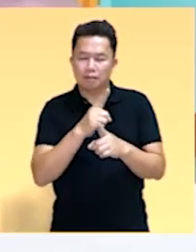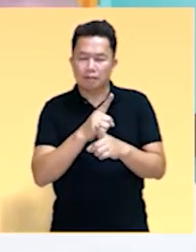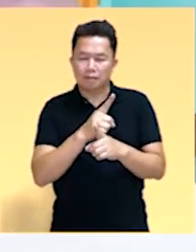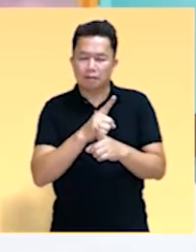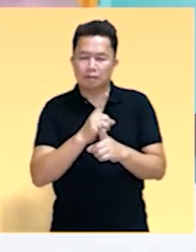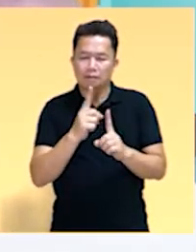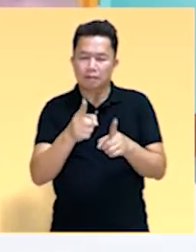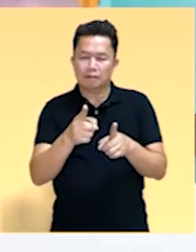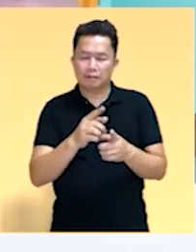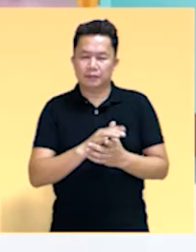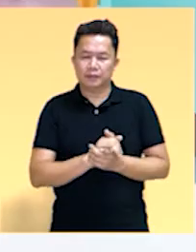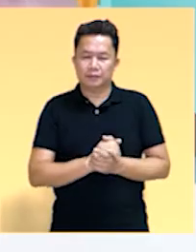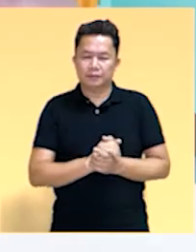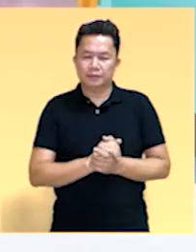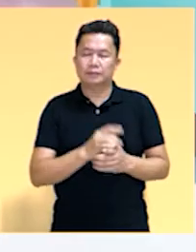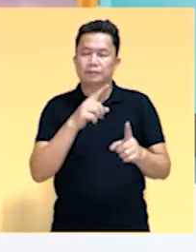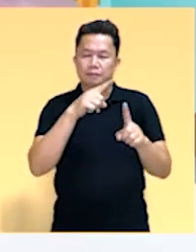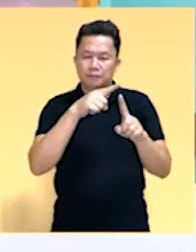kung wasto nga ito.